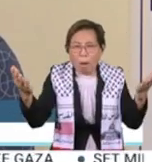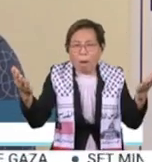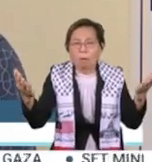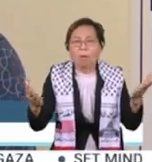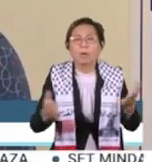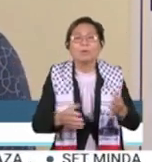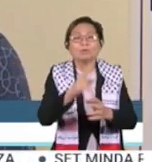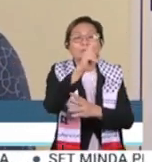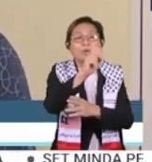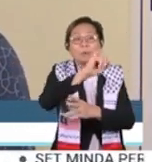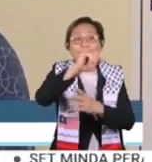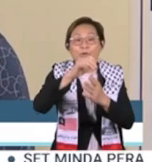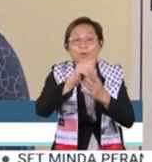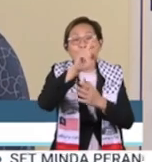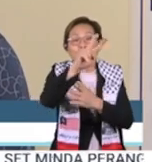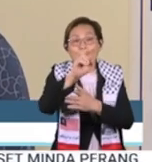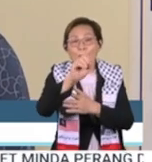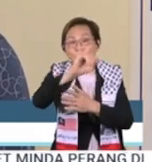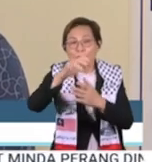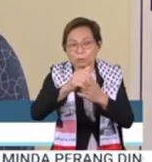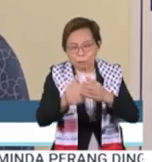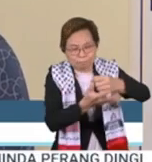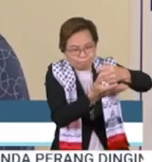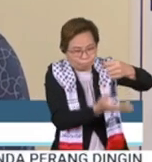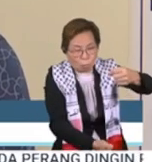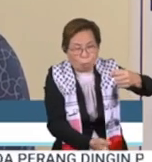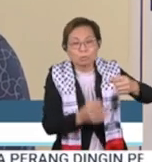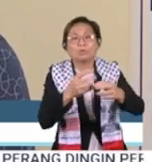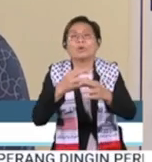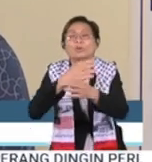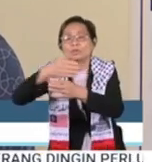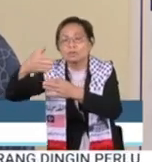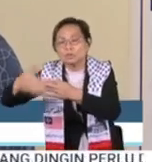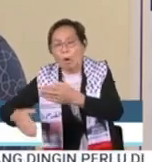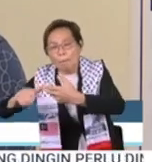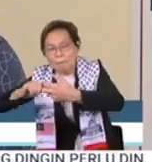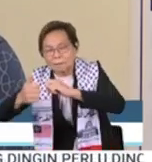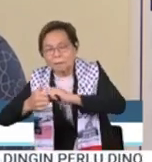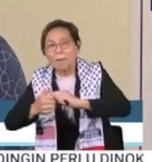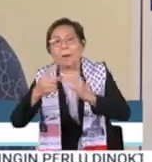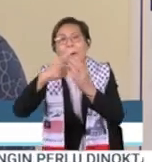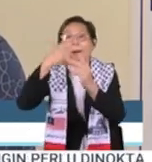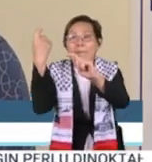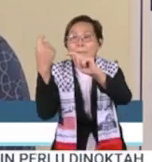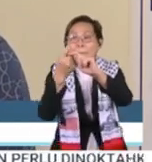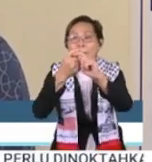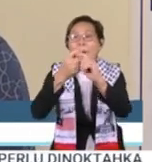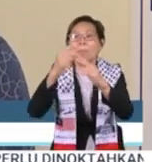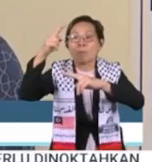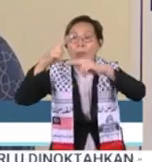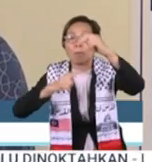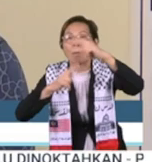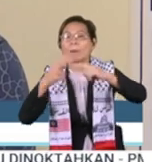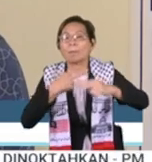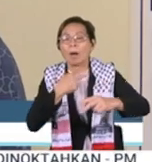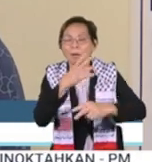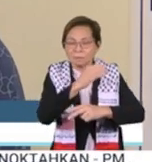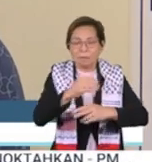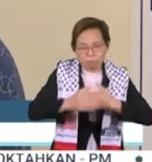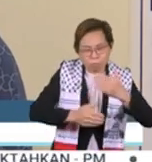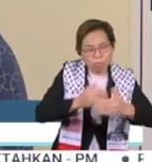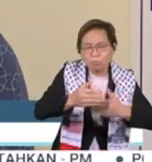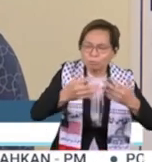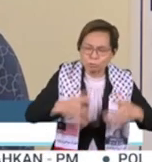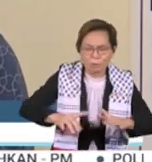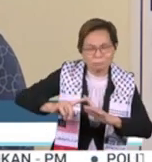juta ringgit bagi menyelesaikan projek terbengkalai, yang ini kita telah pun kenal pasti dan proses itu telah pun